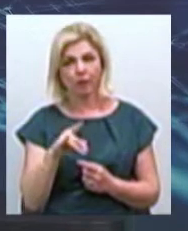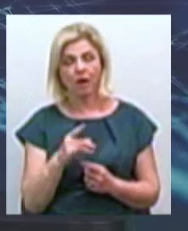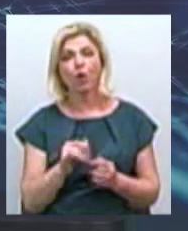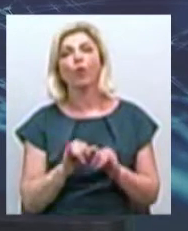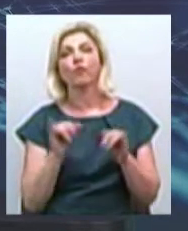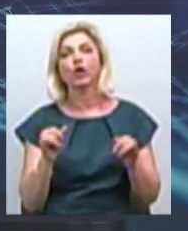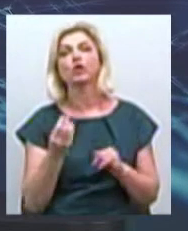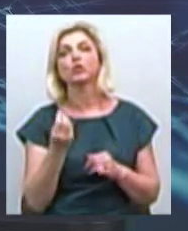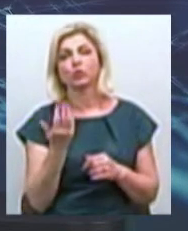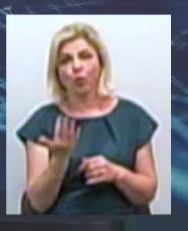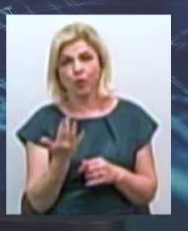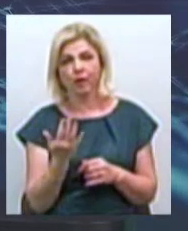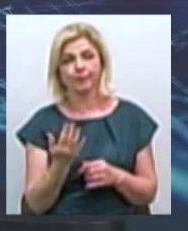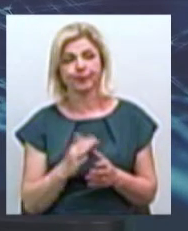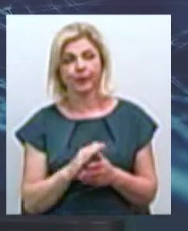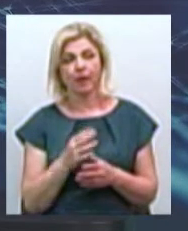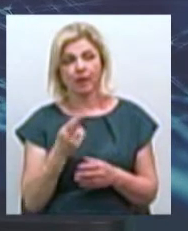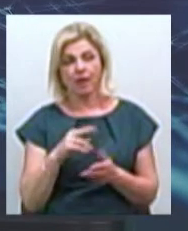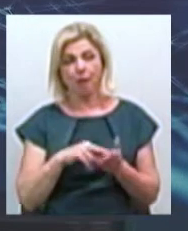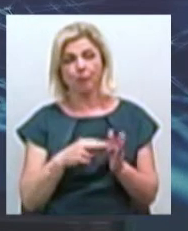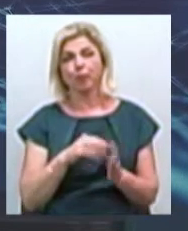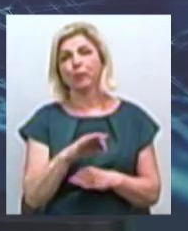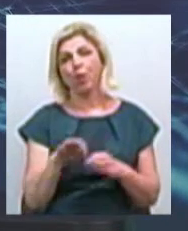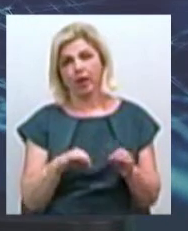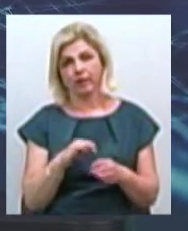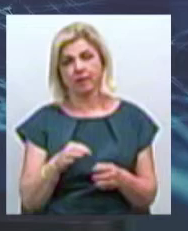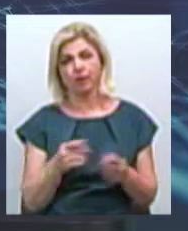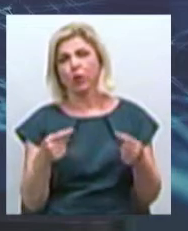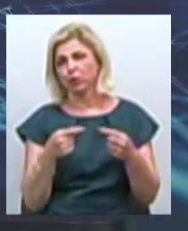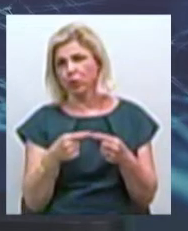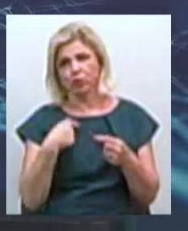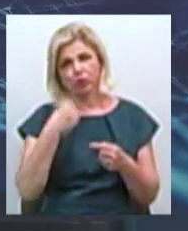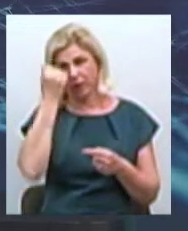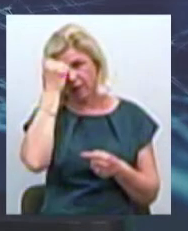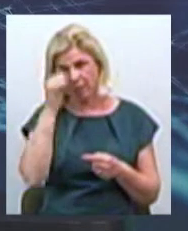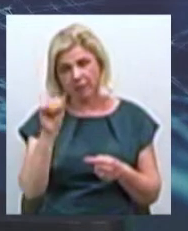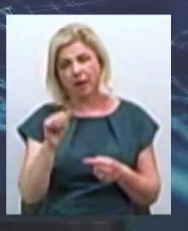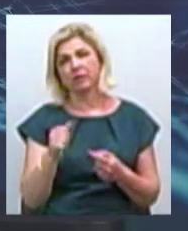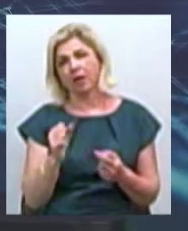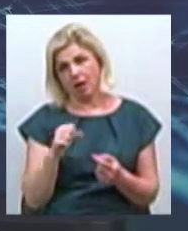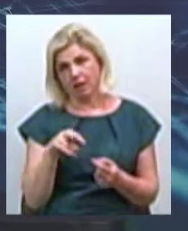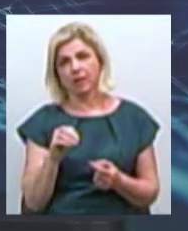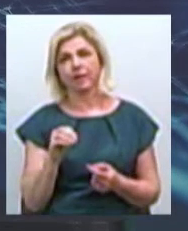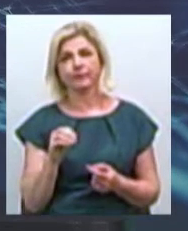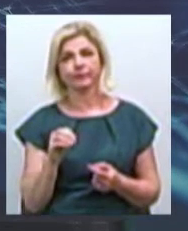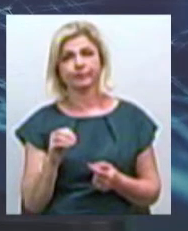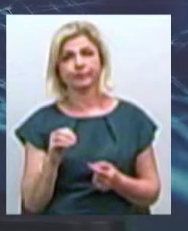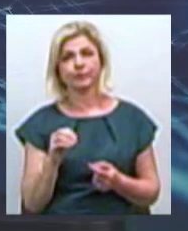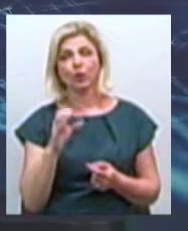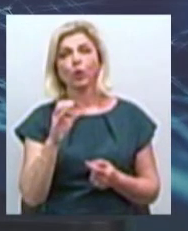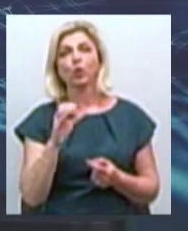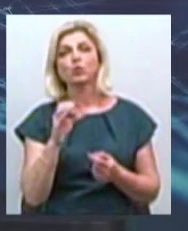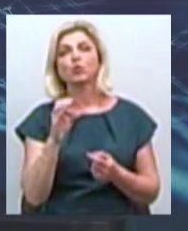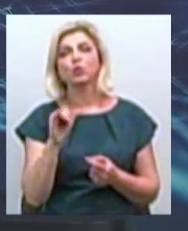бюджету чи суми поданих проєктів? Поданих проєктів. Ну, точно я не пам'ятаю, але сума